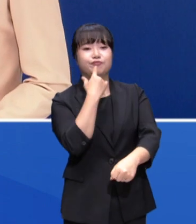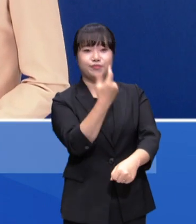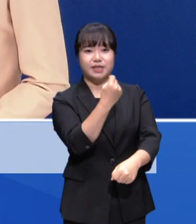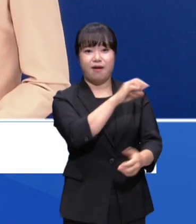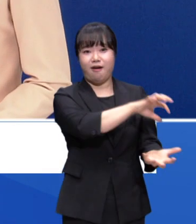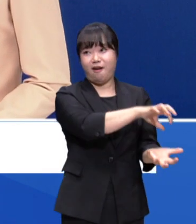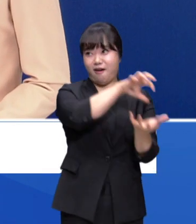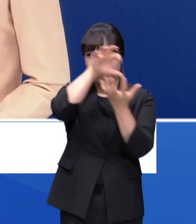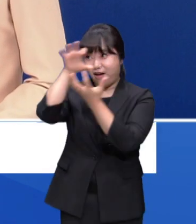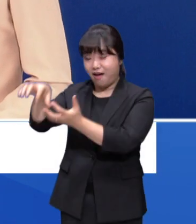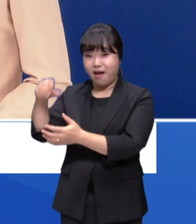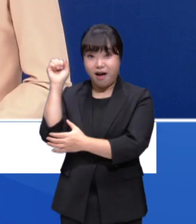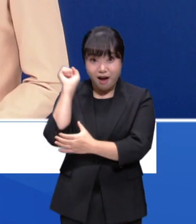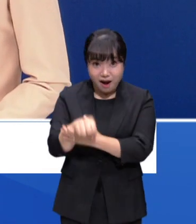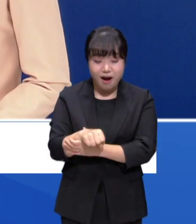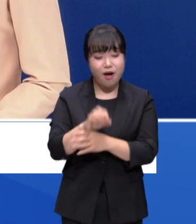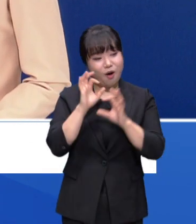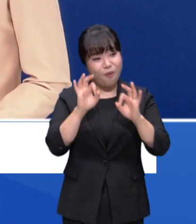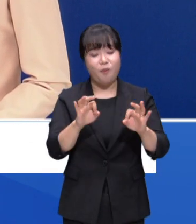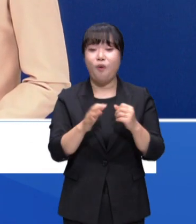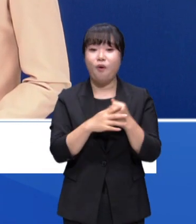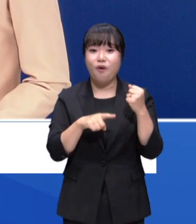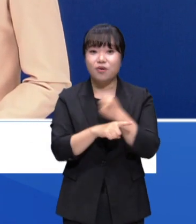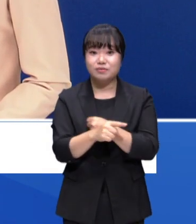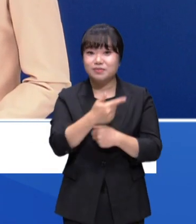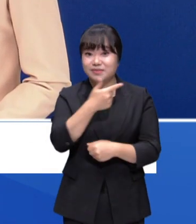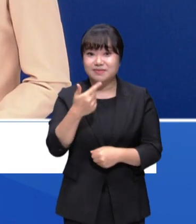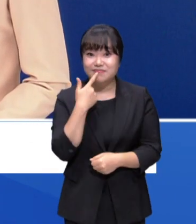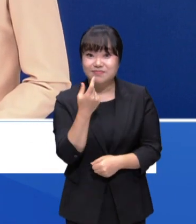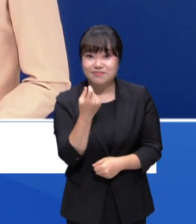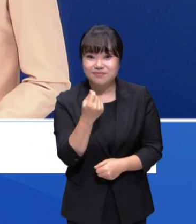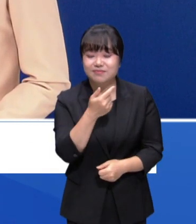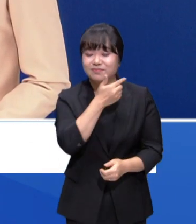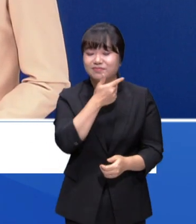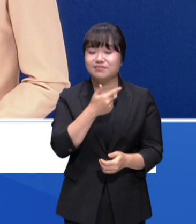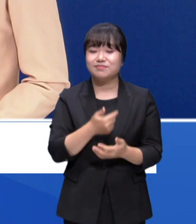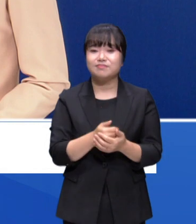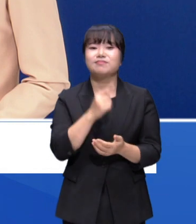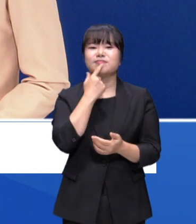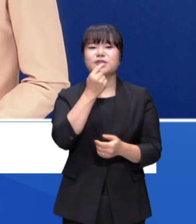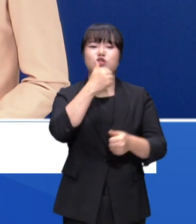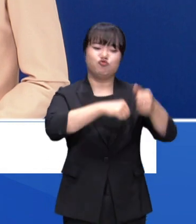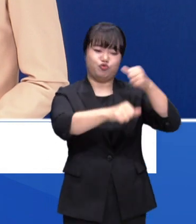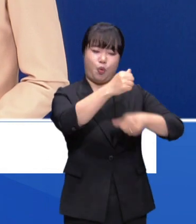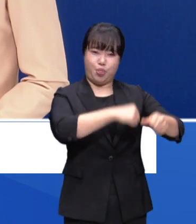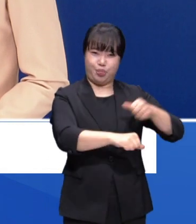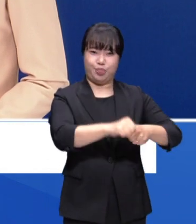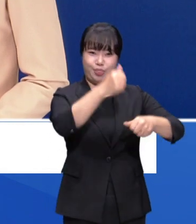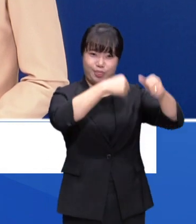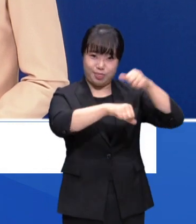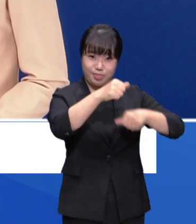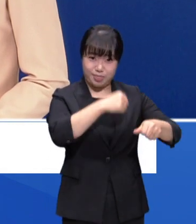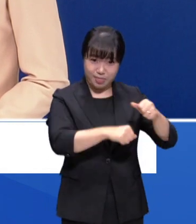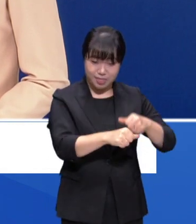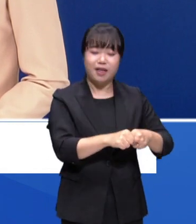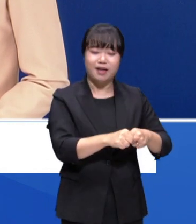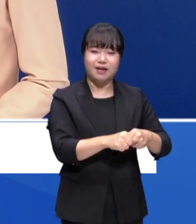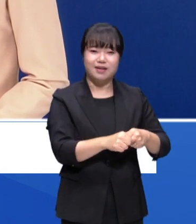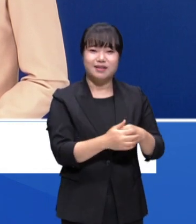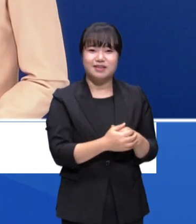굉장히 의미 있는 것 같거든요. 큰 의미가 있습니다. 네. 물론 그 후손들께서 이제 그